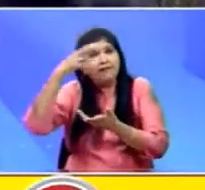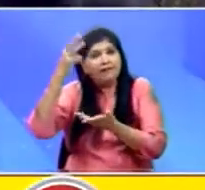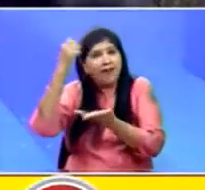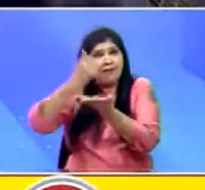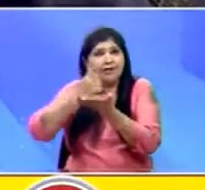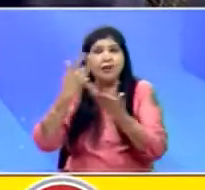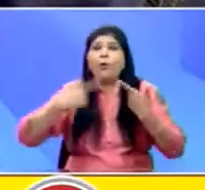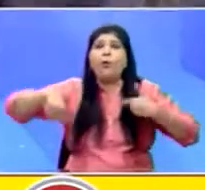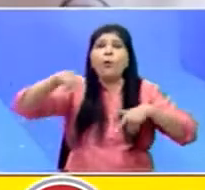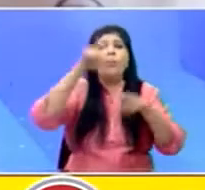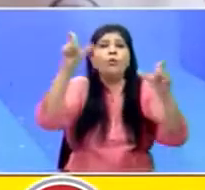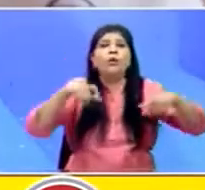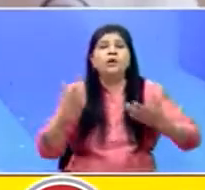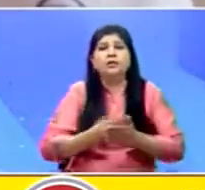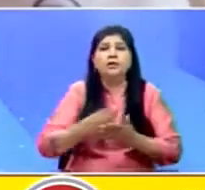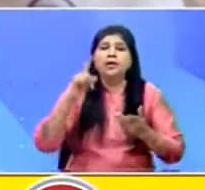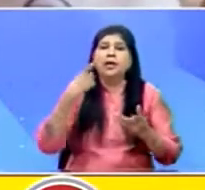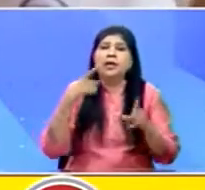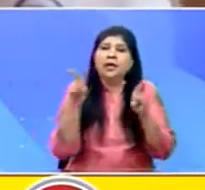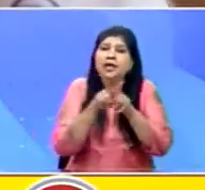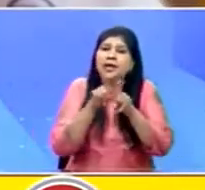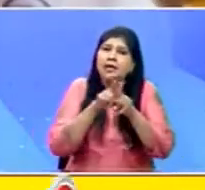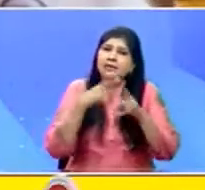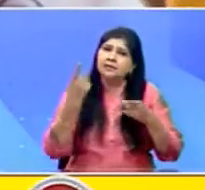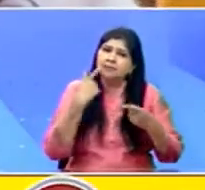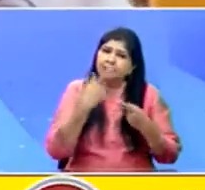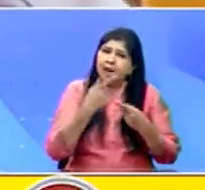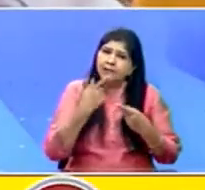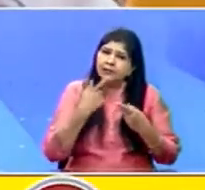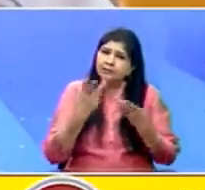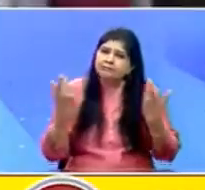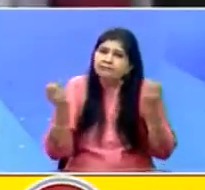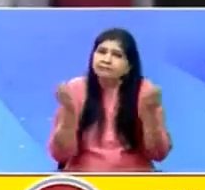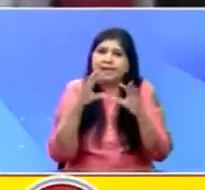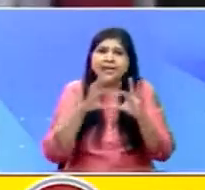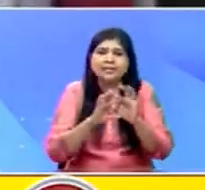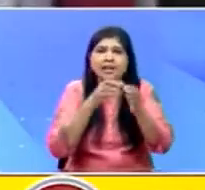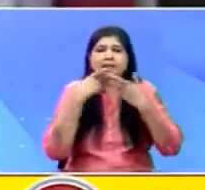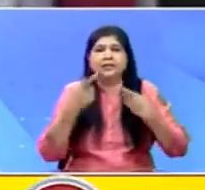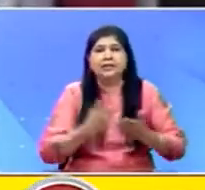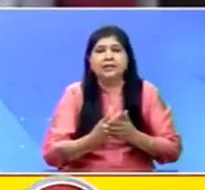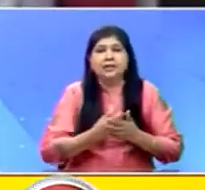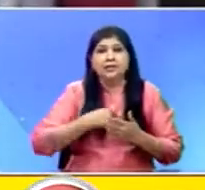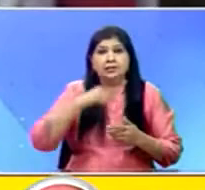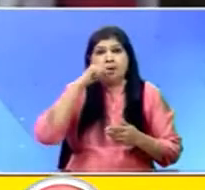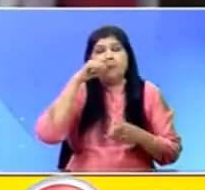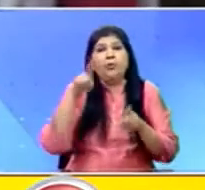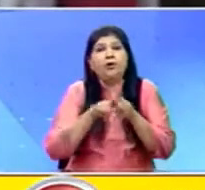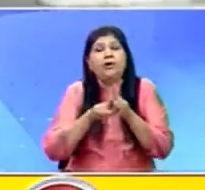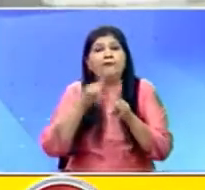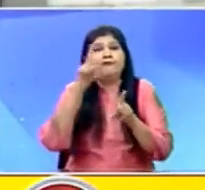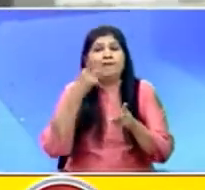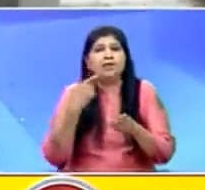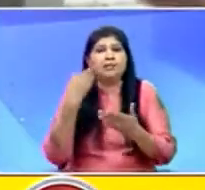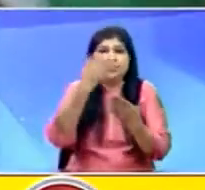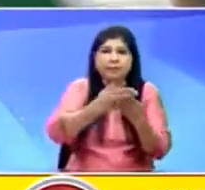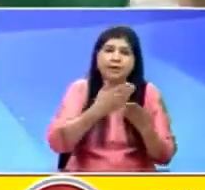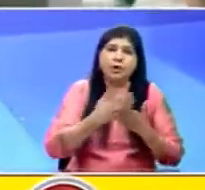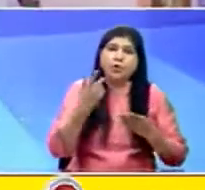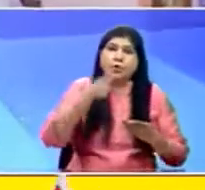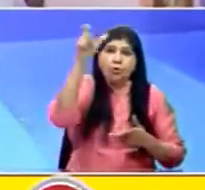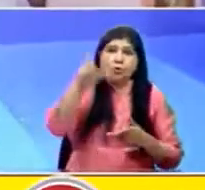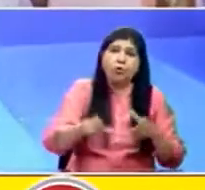कोई एक ही भावना में बहता दिखाई दिया। तिरंगे के गौरव के प्रथम प्रहरी बनकर